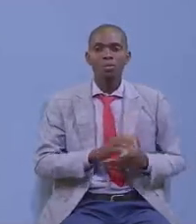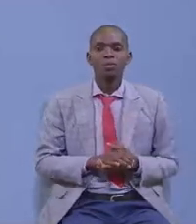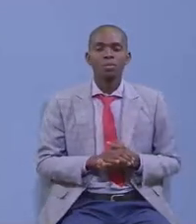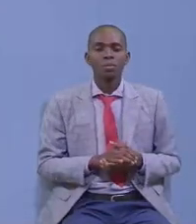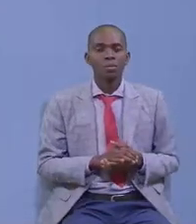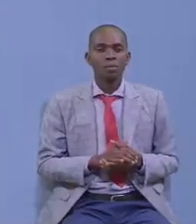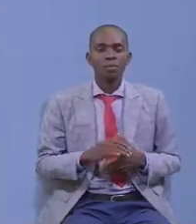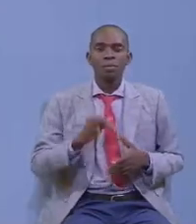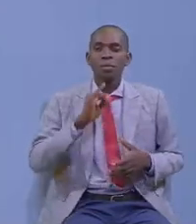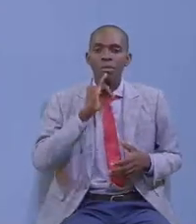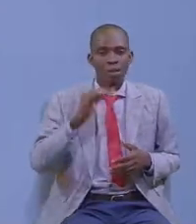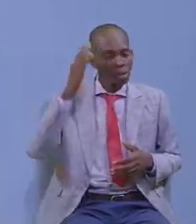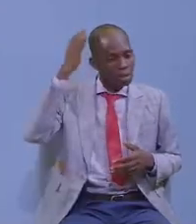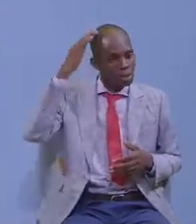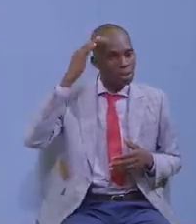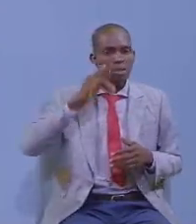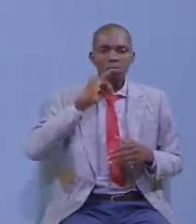et il lit tout.